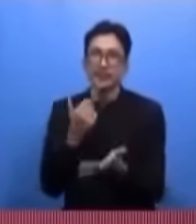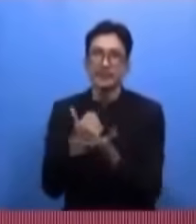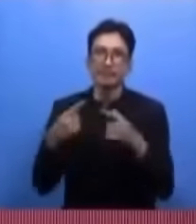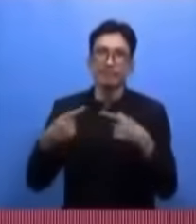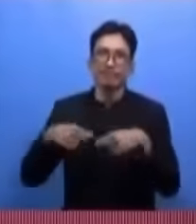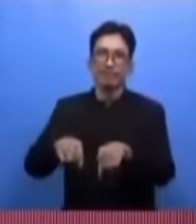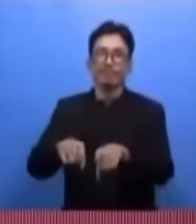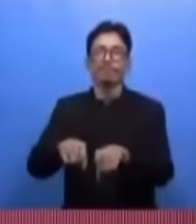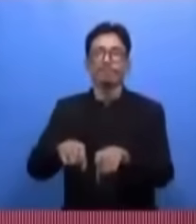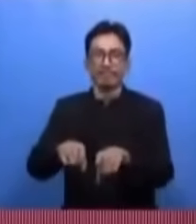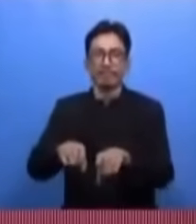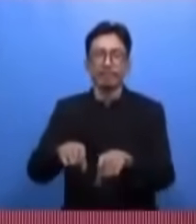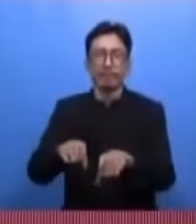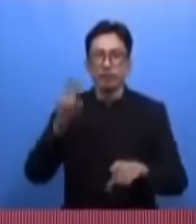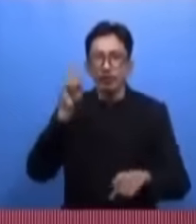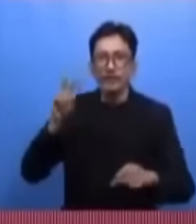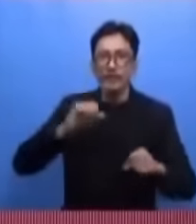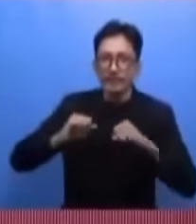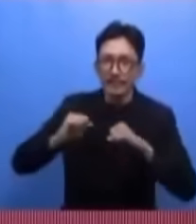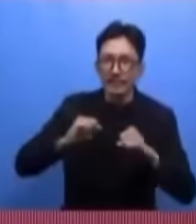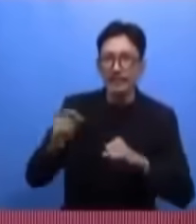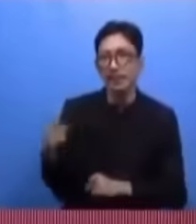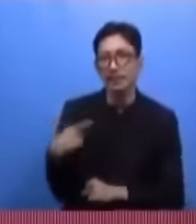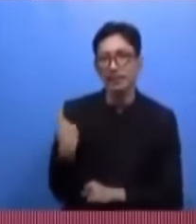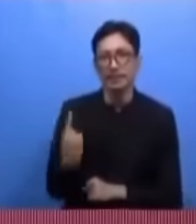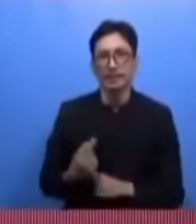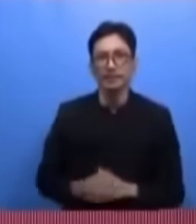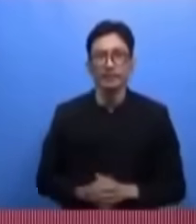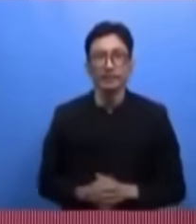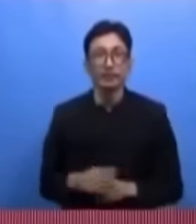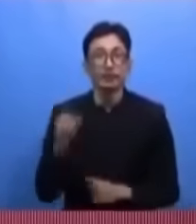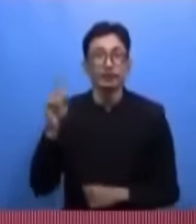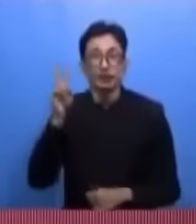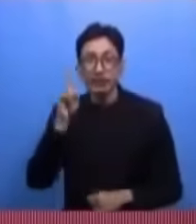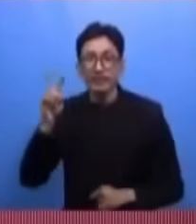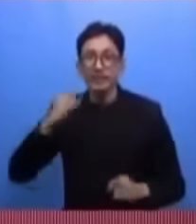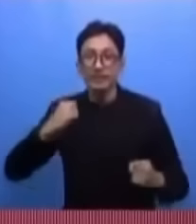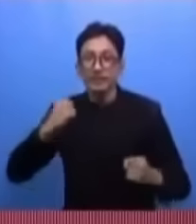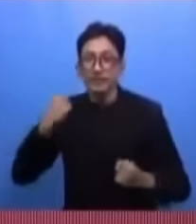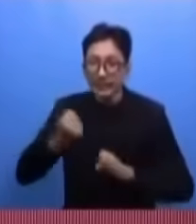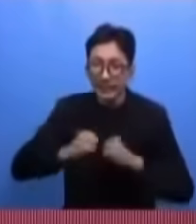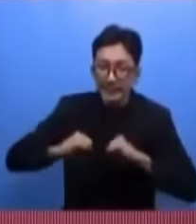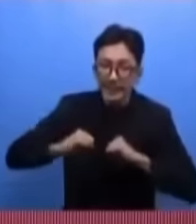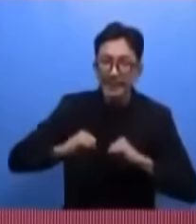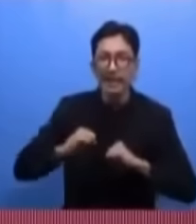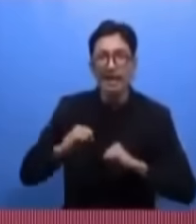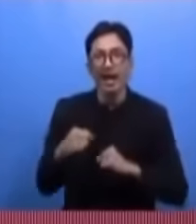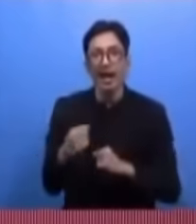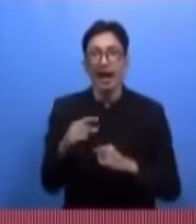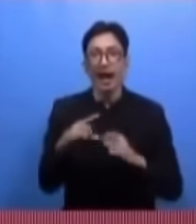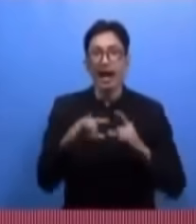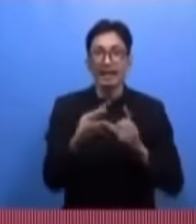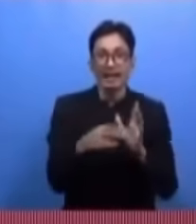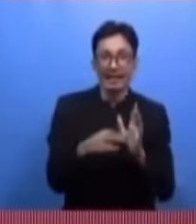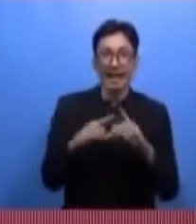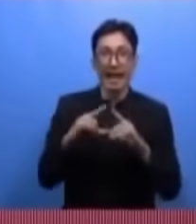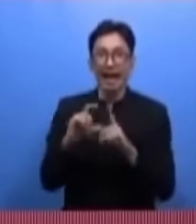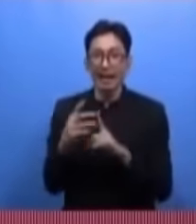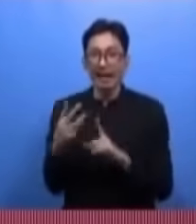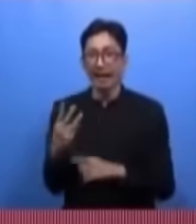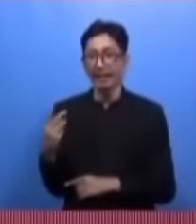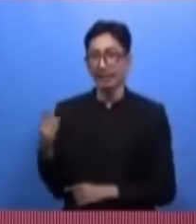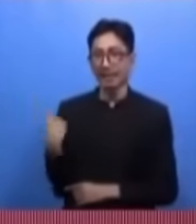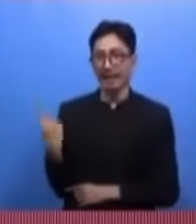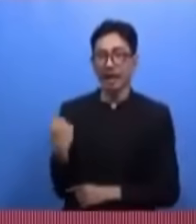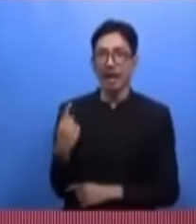dari perhatian visi misinya Airin Ade. Prinsipnya visi misi Airin Ade adalah tidak melanggar atau tidak atau